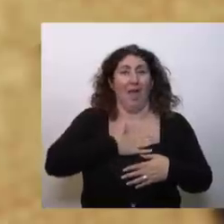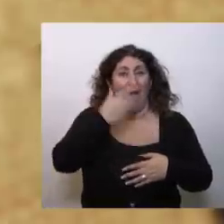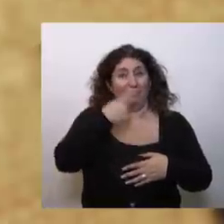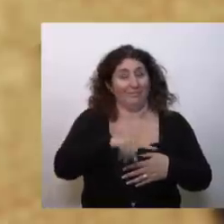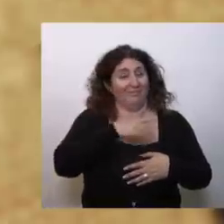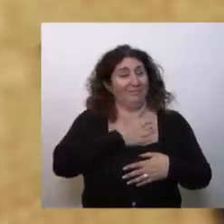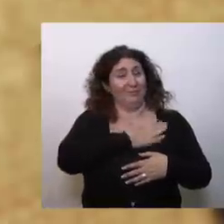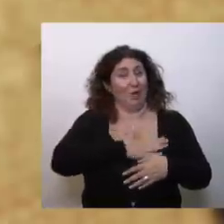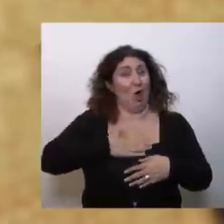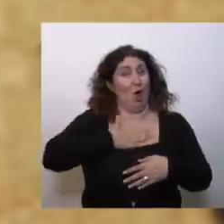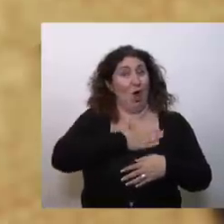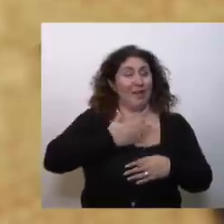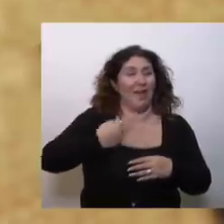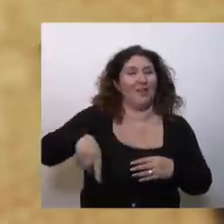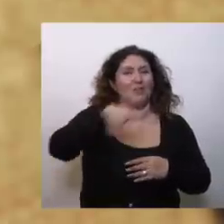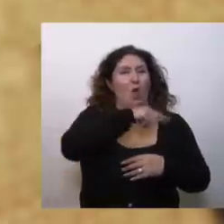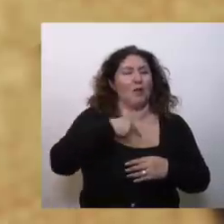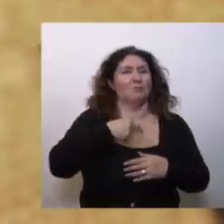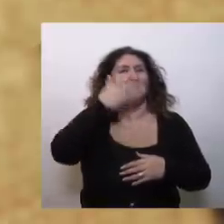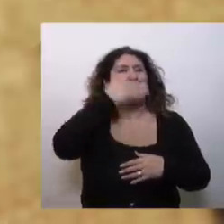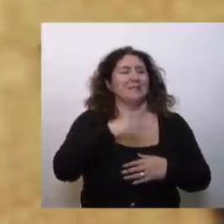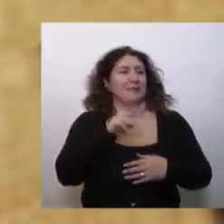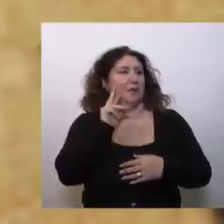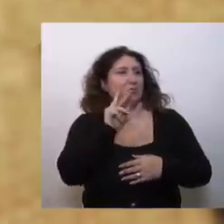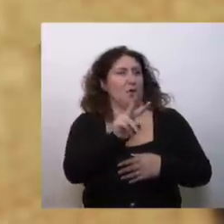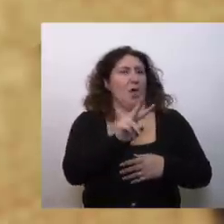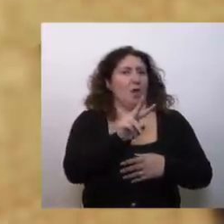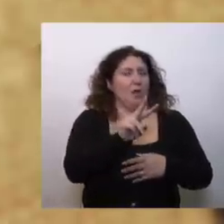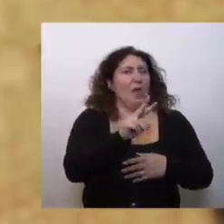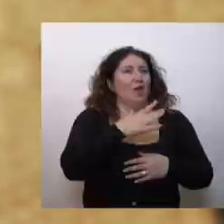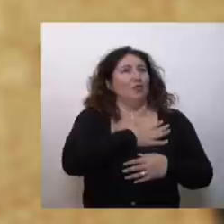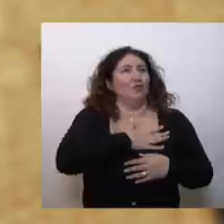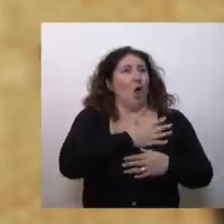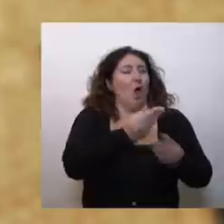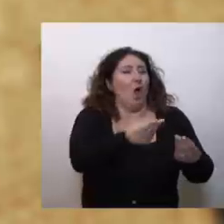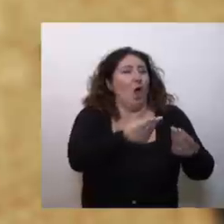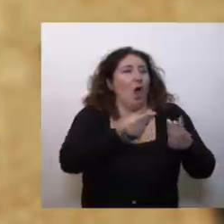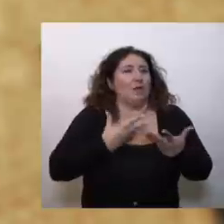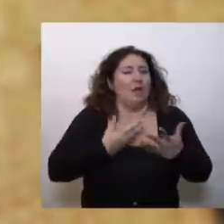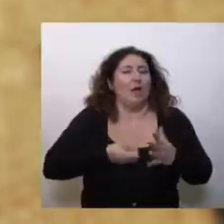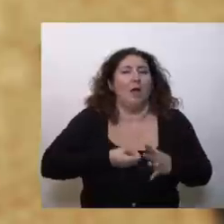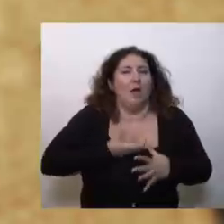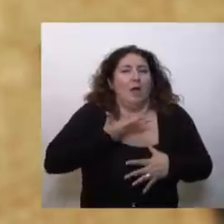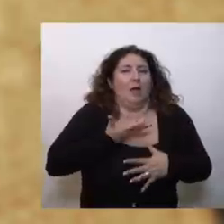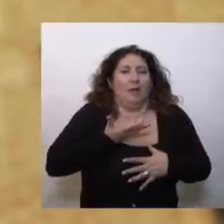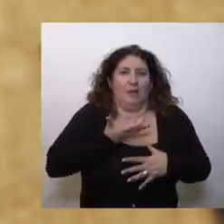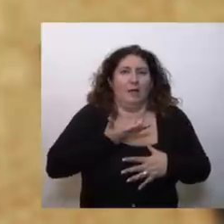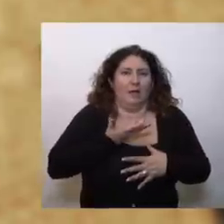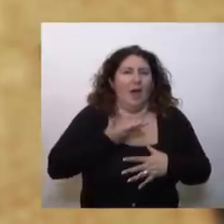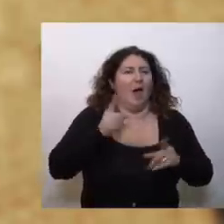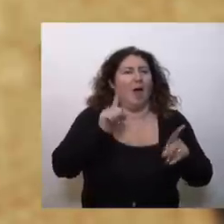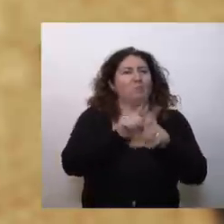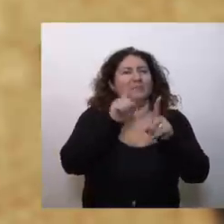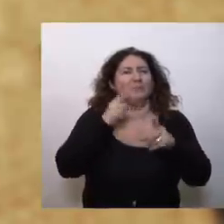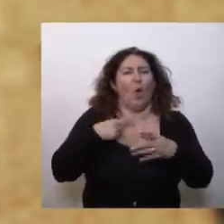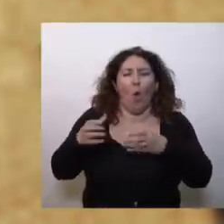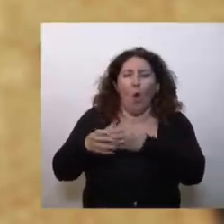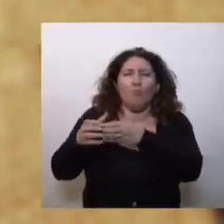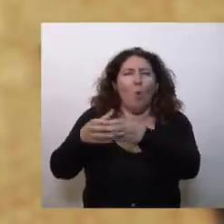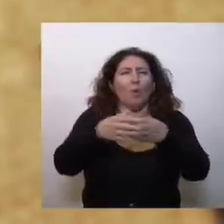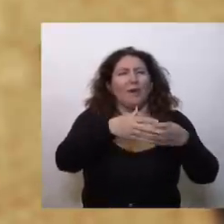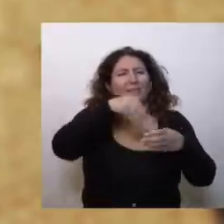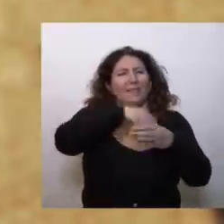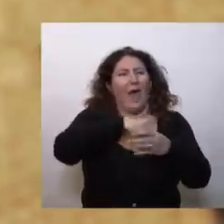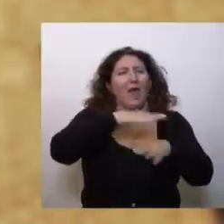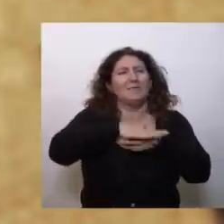possiamo vedere davanti alla Sindone, possiamo provare, è come quella gioia che si vive nelle tante esperienze di comunità. Una di queste